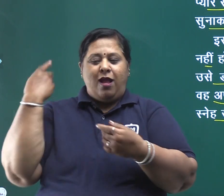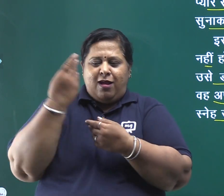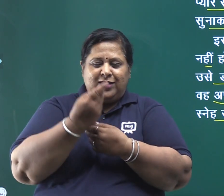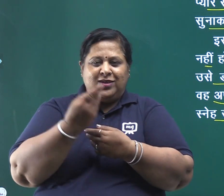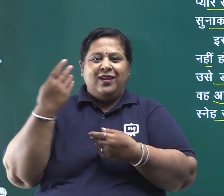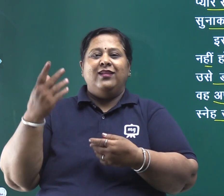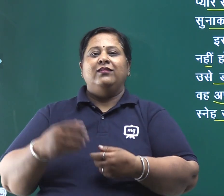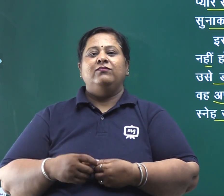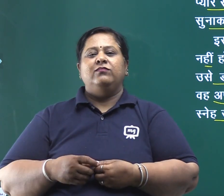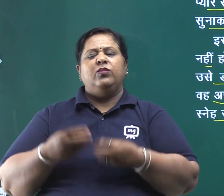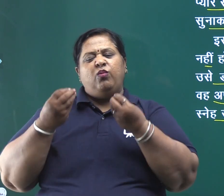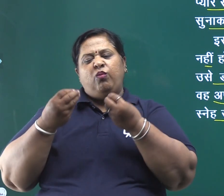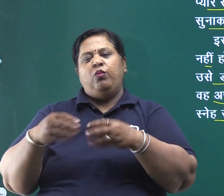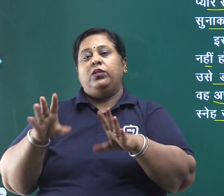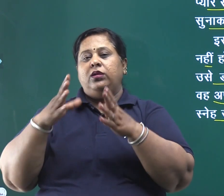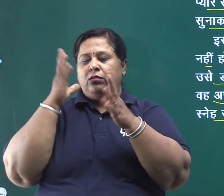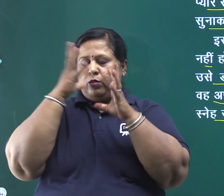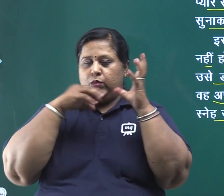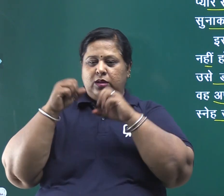आंचल खो देगी।